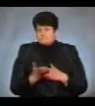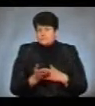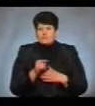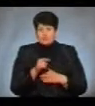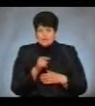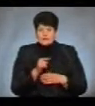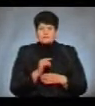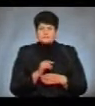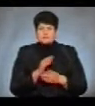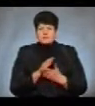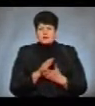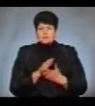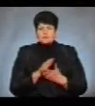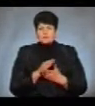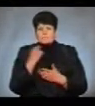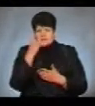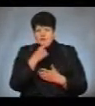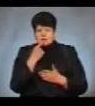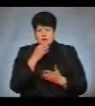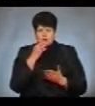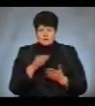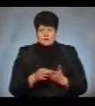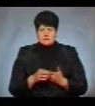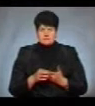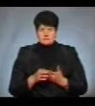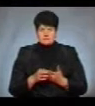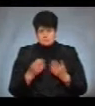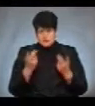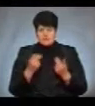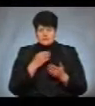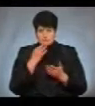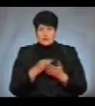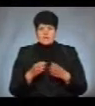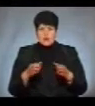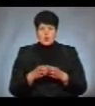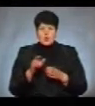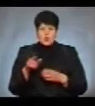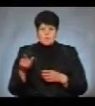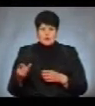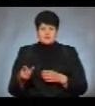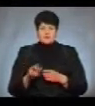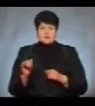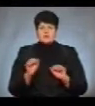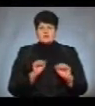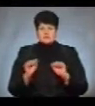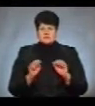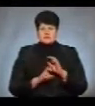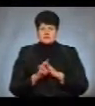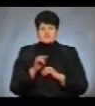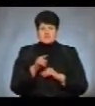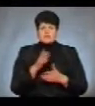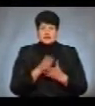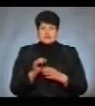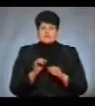несуть персональну... Тобто відповідальна громада? Так, відповідальна громада. І настоятель храму, він є керівник